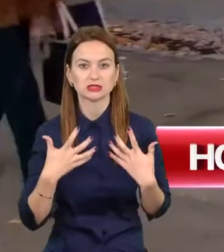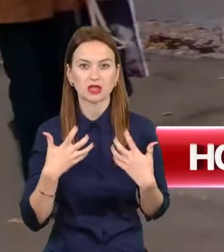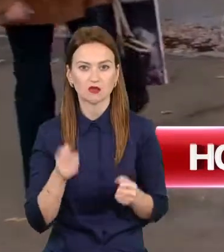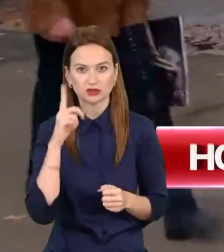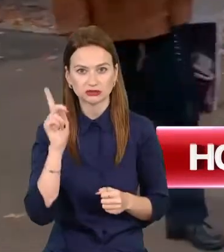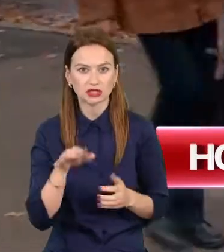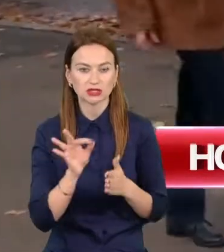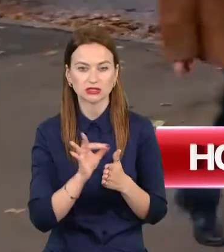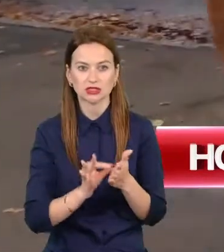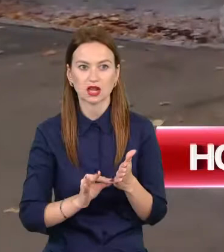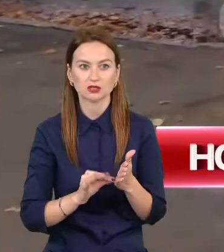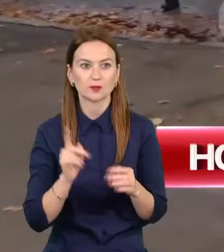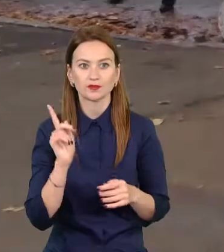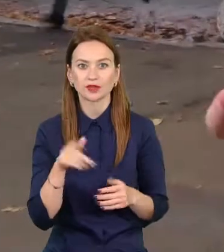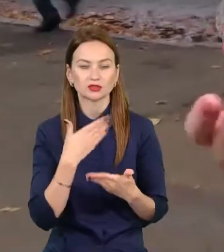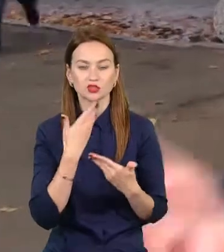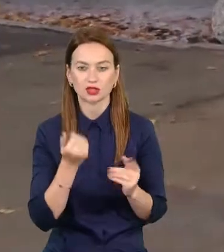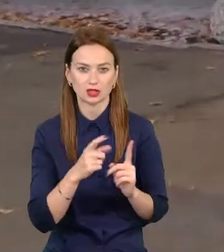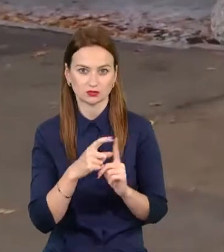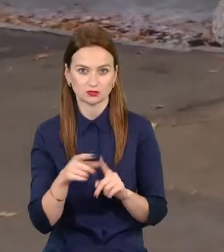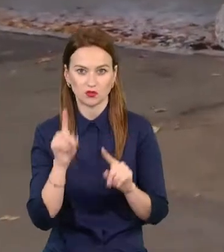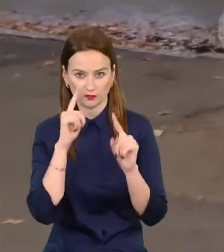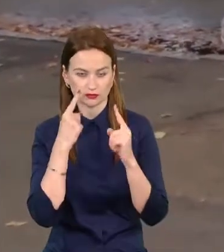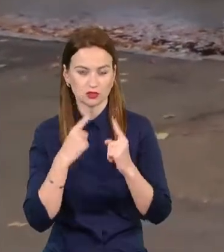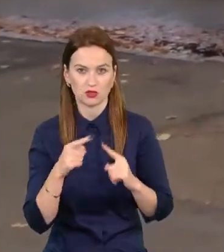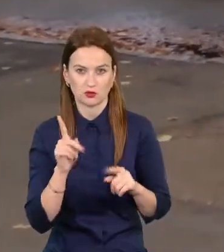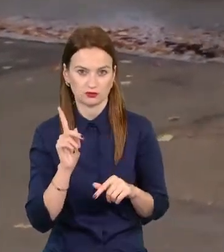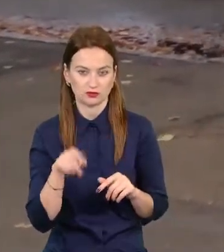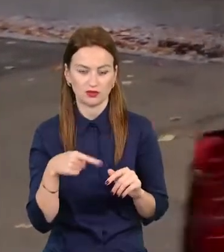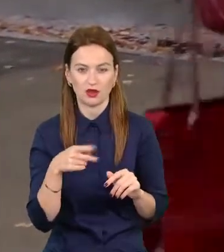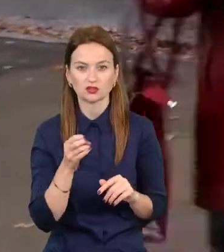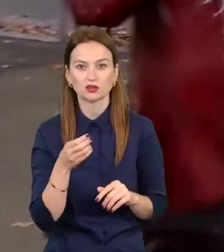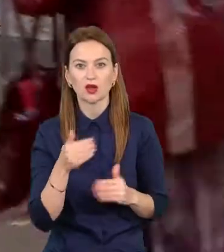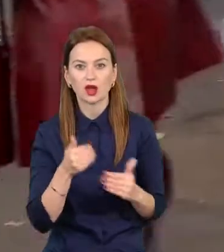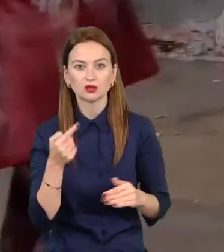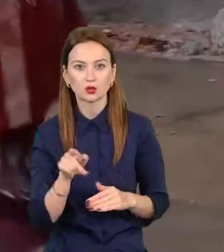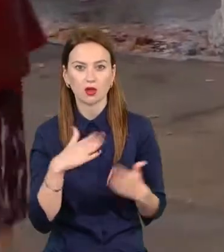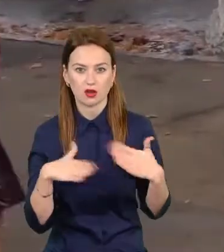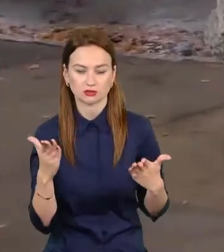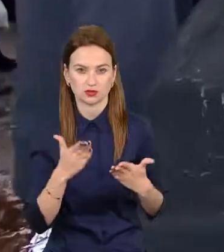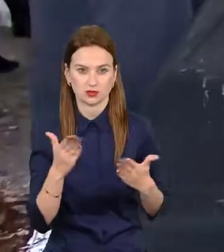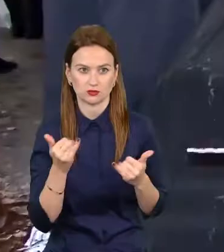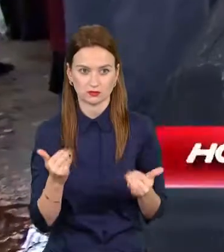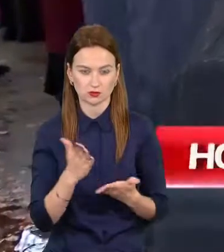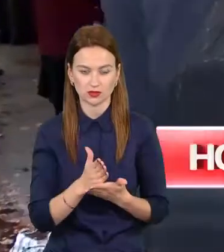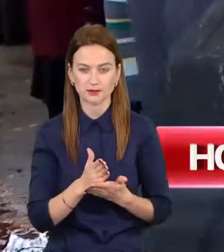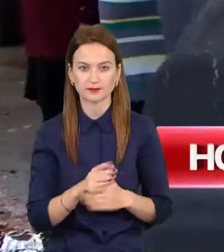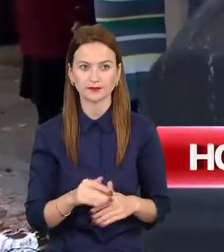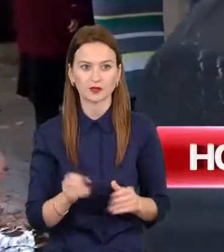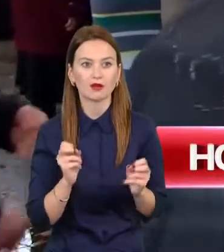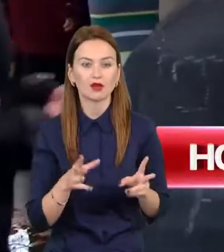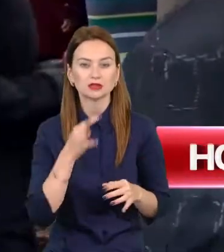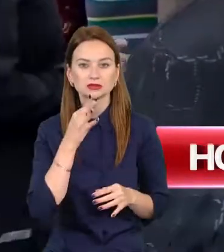знаєте, зразу от... Ви знаєте, навіть нет слов, сльози навіть виступили від тої радості, яка вона сьогодні дає. Це, як